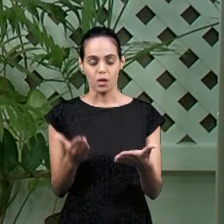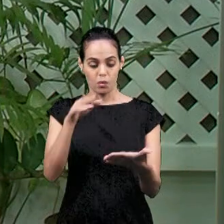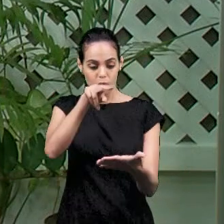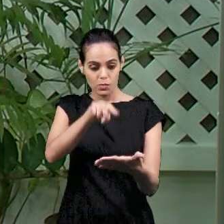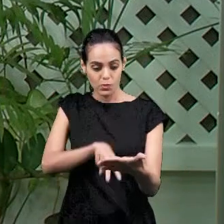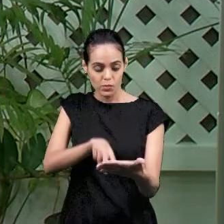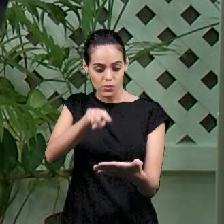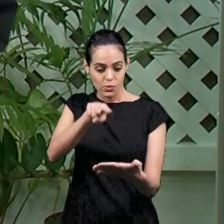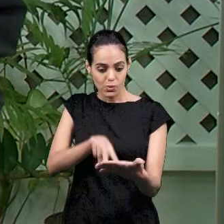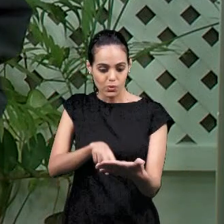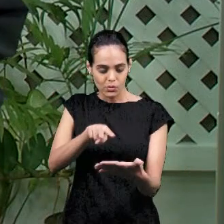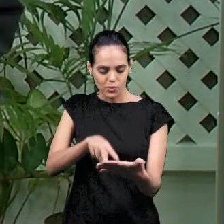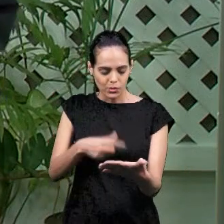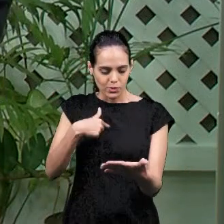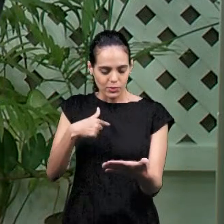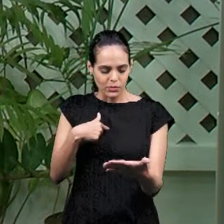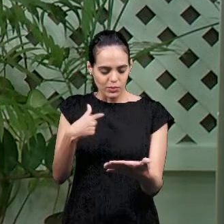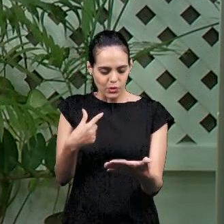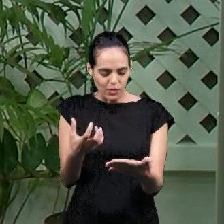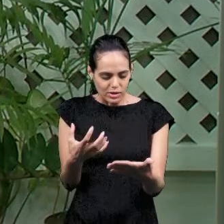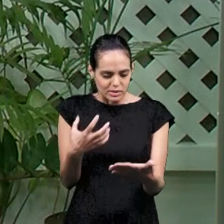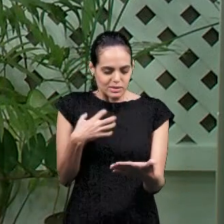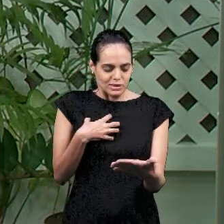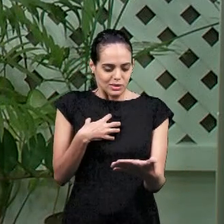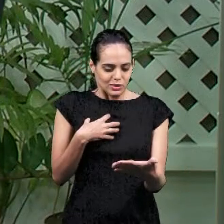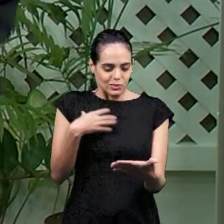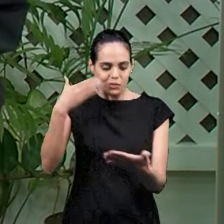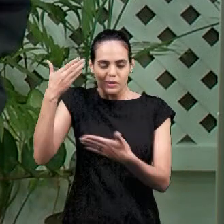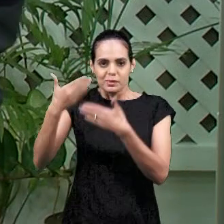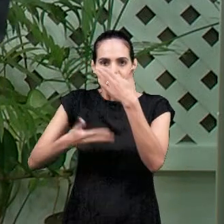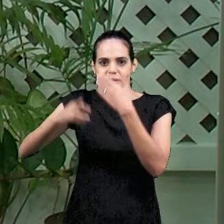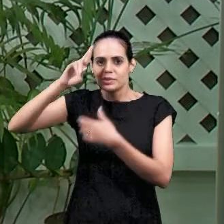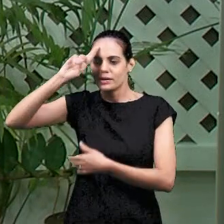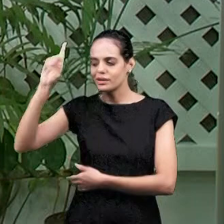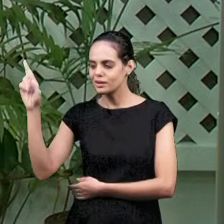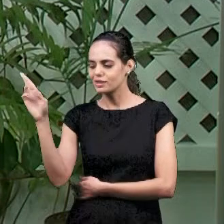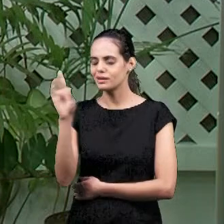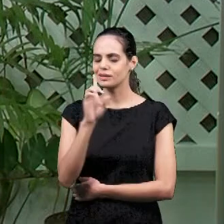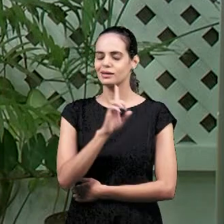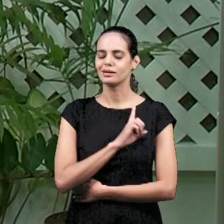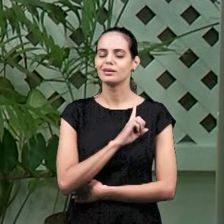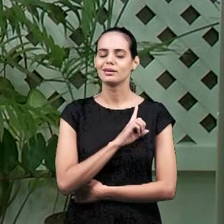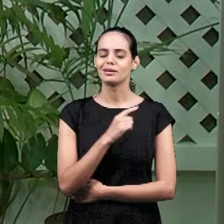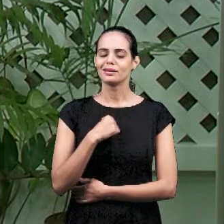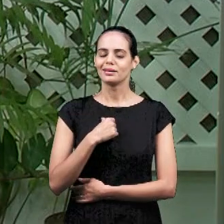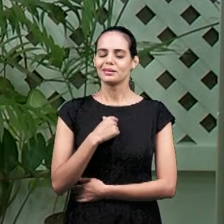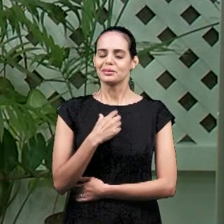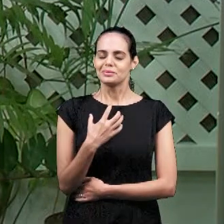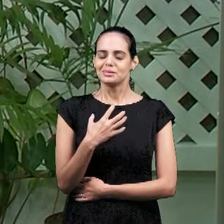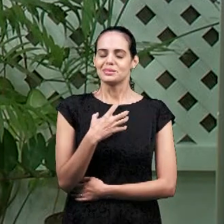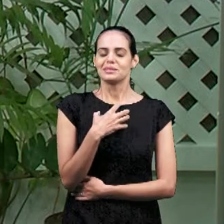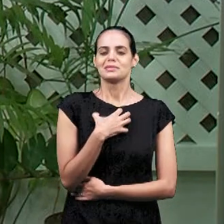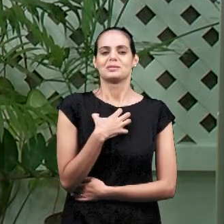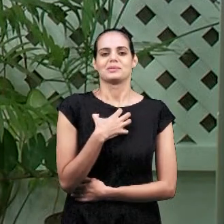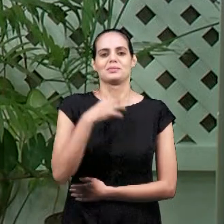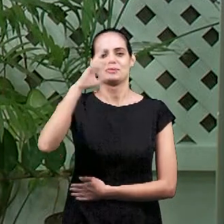aversion. Mais là, non. Maintenant, je commence à lire et je suis touché. J'ai retrouvé le